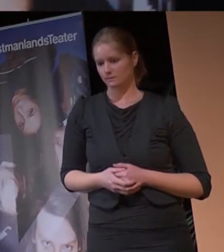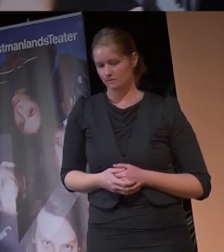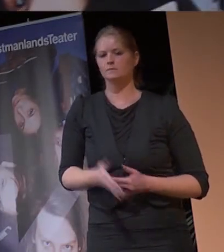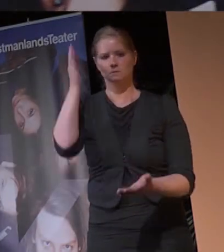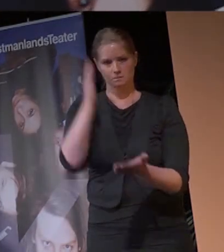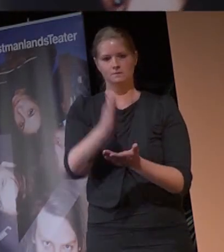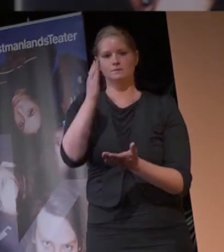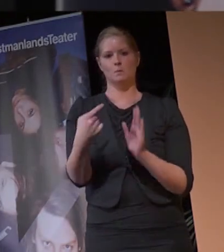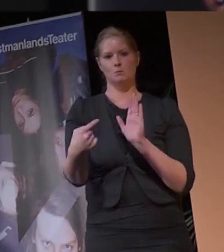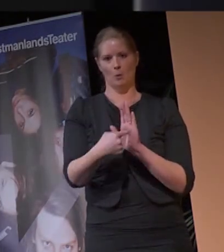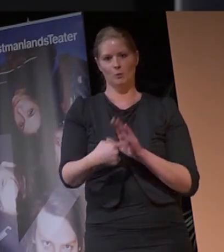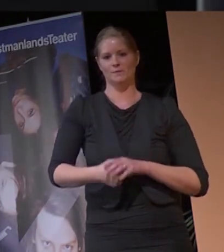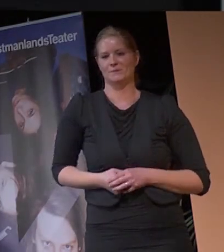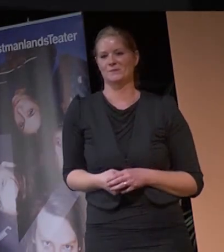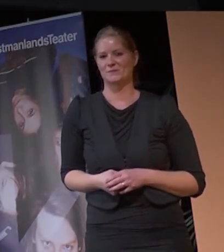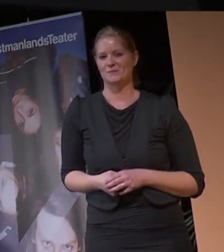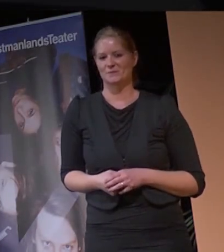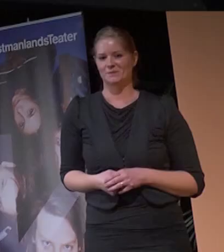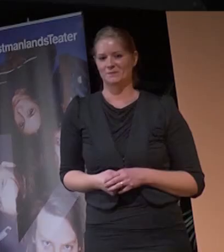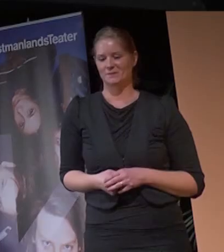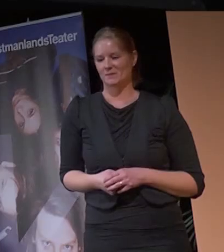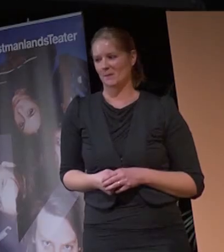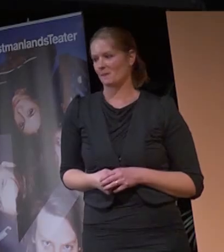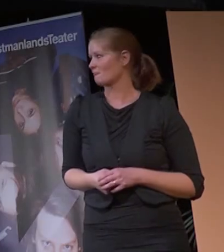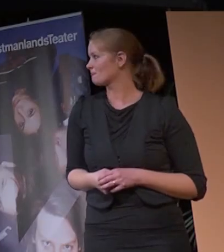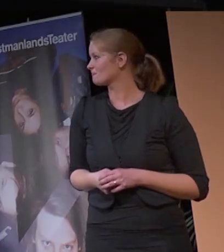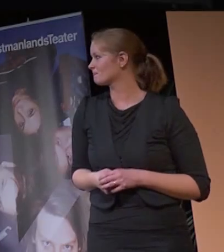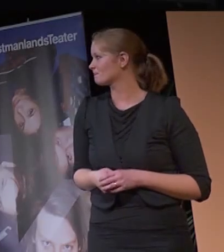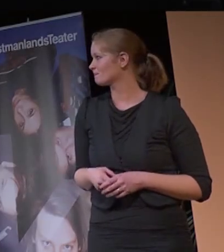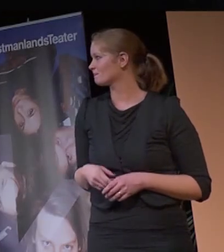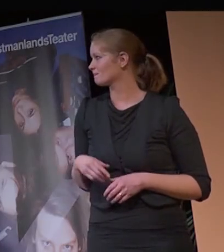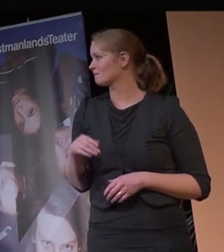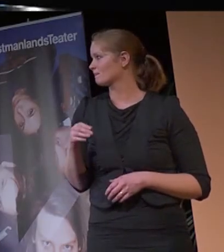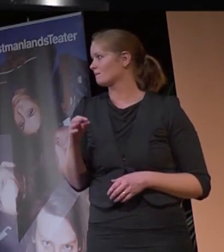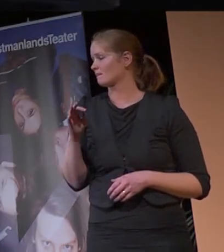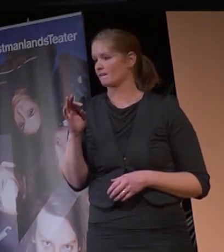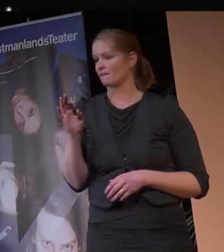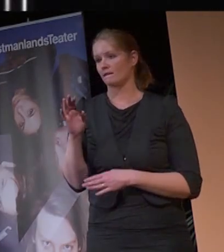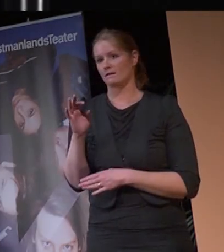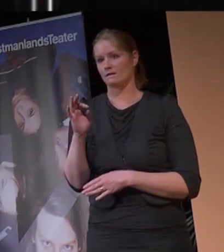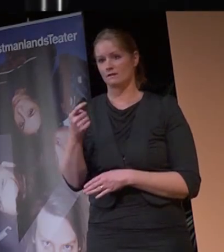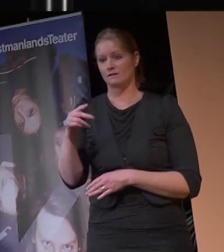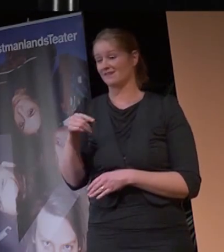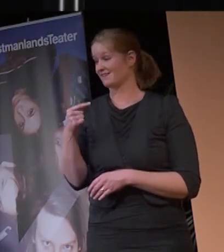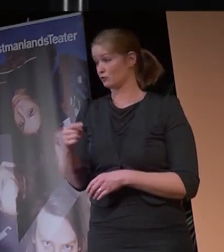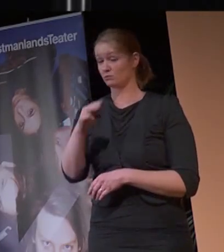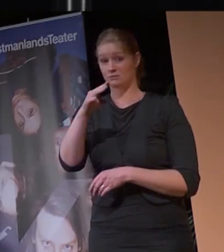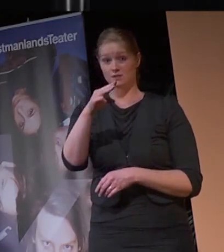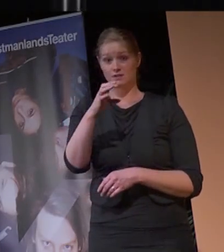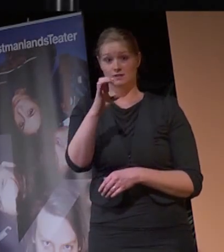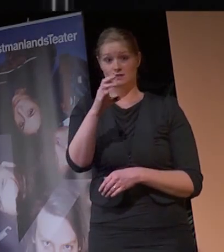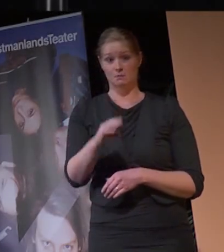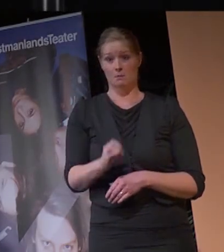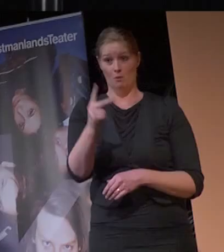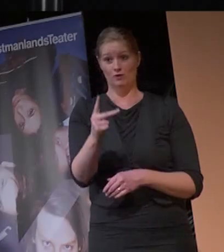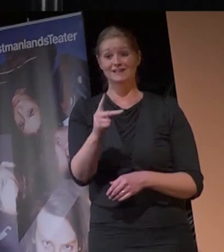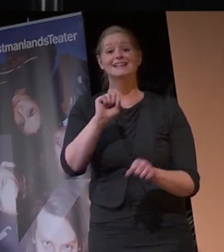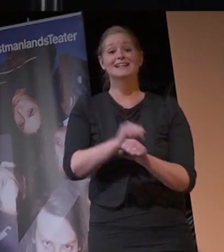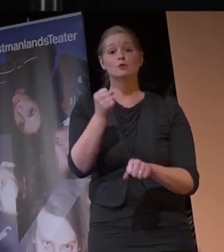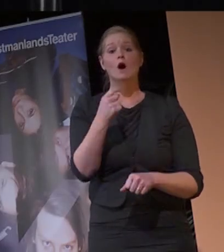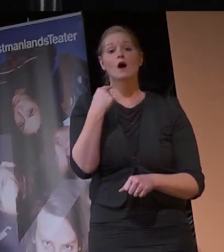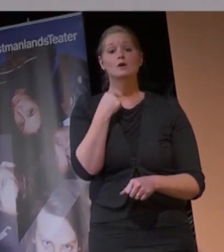Det var fantastiskt, men vi behöver ju verkligen sprida de goda exemplen och se vad är det man har gjort där och vad kan man man, hur kan man stimulera till att andra får det lika bra och så